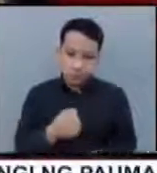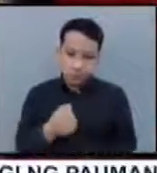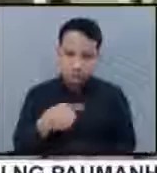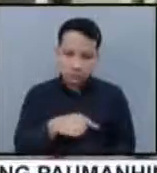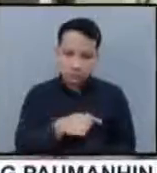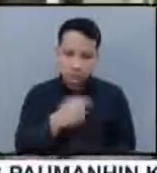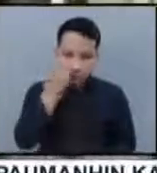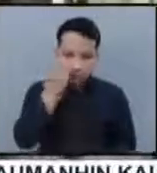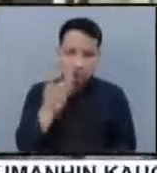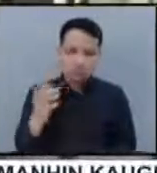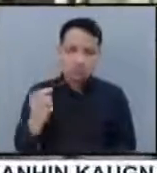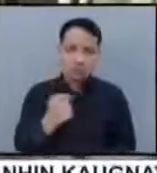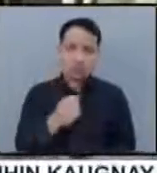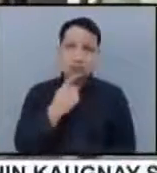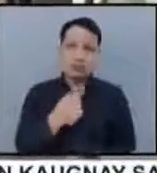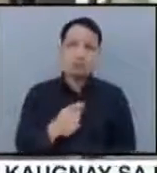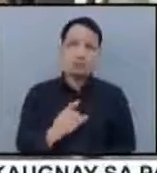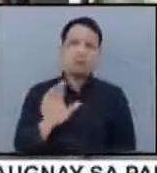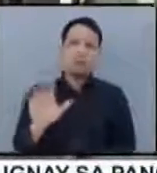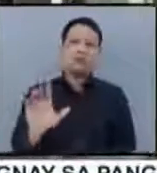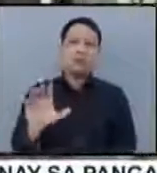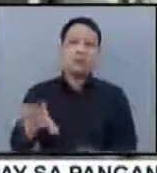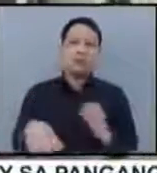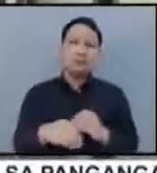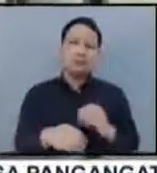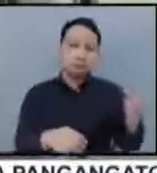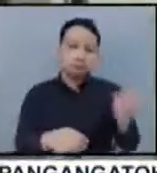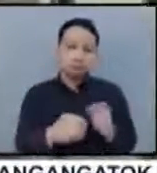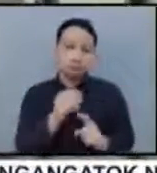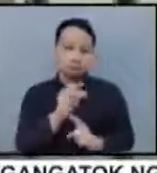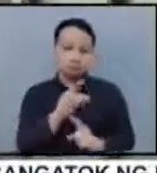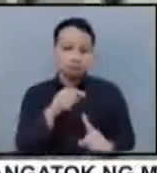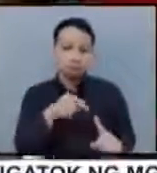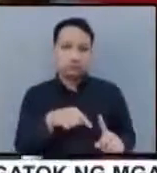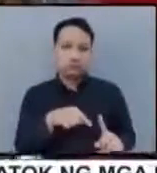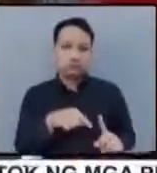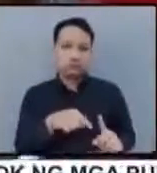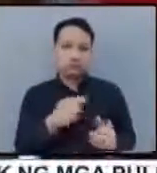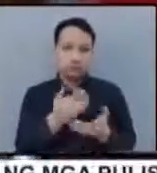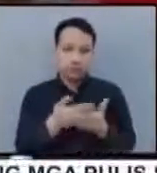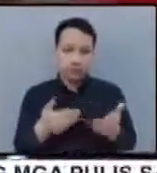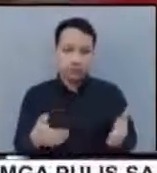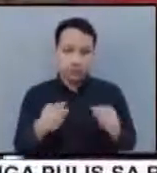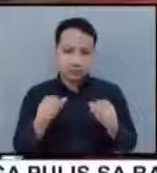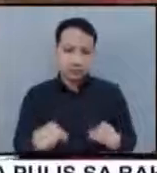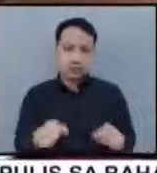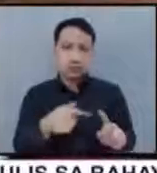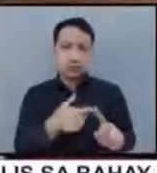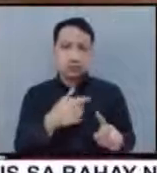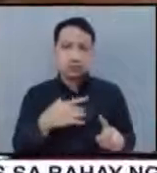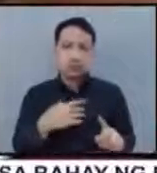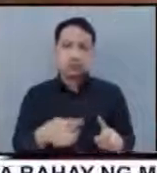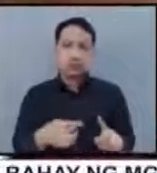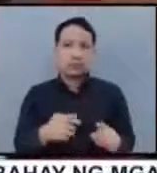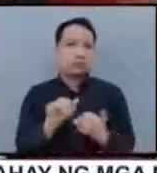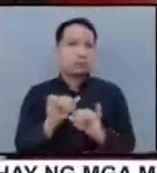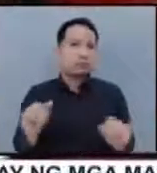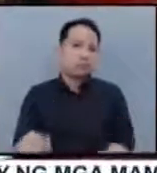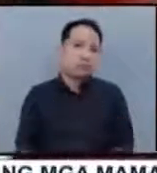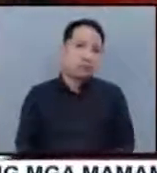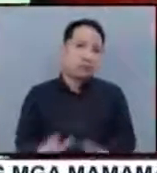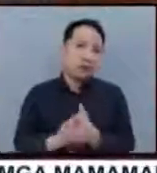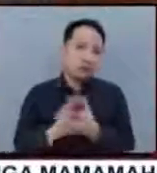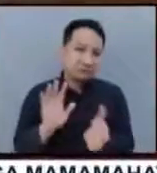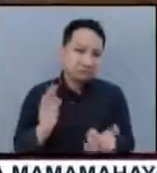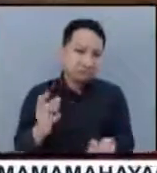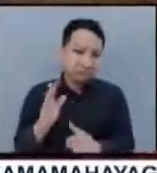halimbawa maaga ka. Pero nakuha niya kaya ito sa presyong gusto niya? Ay, hindi din. Mahal. Talagang mahal